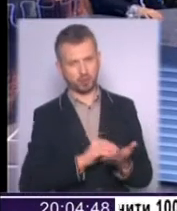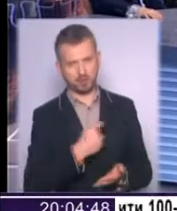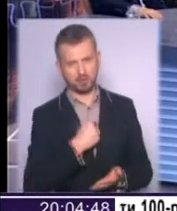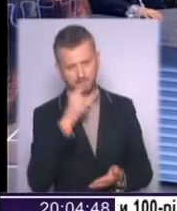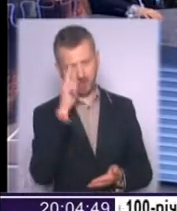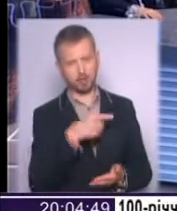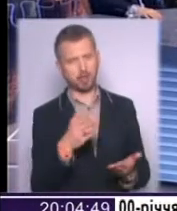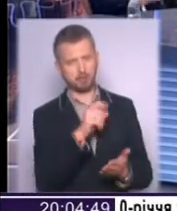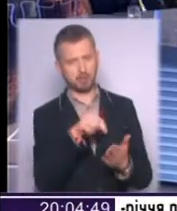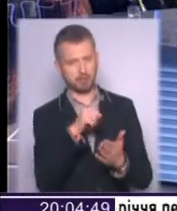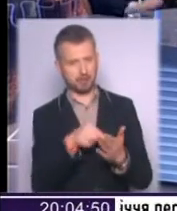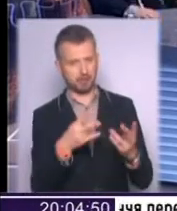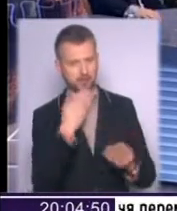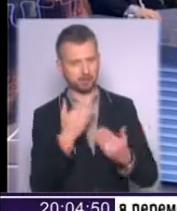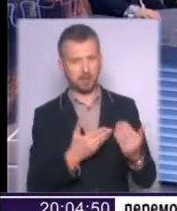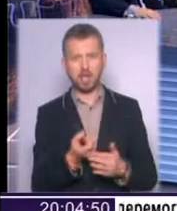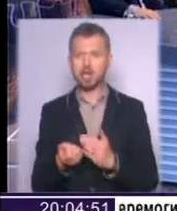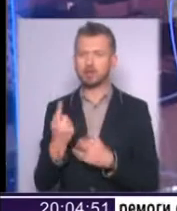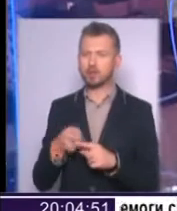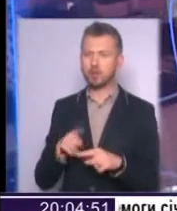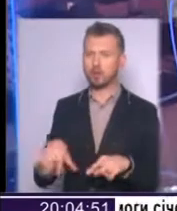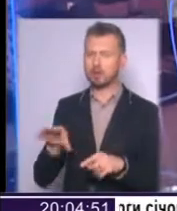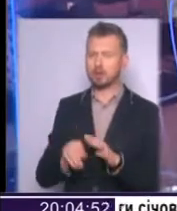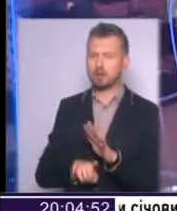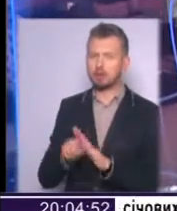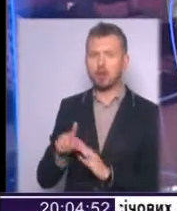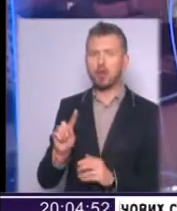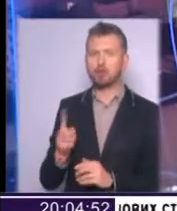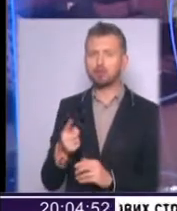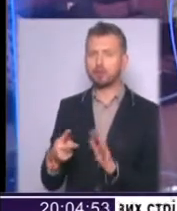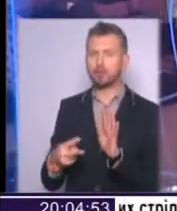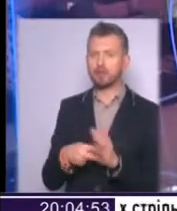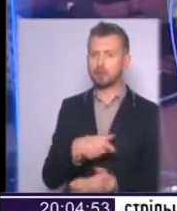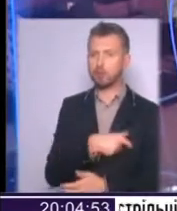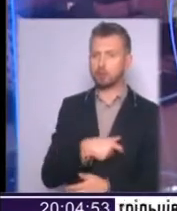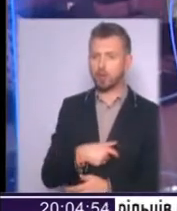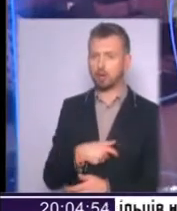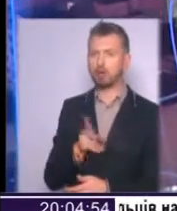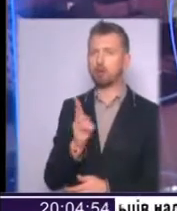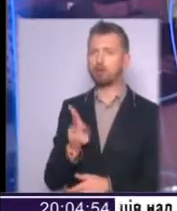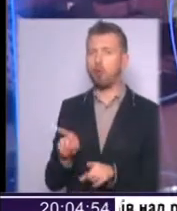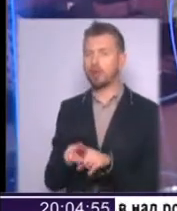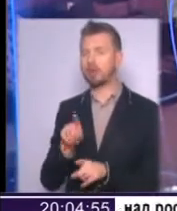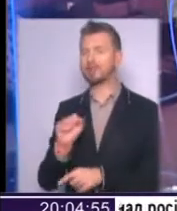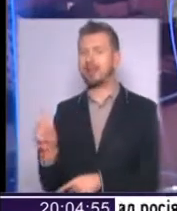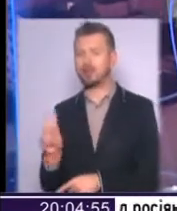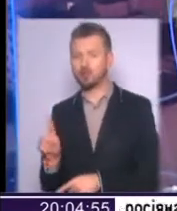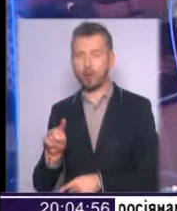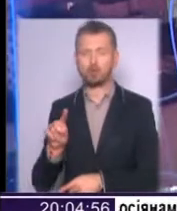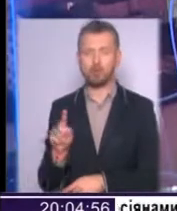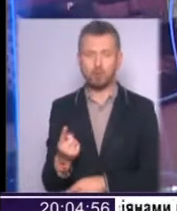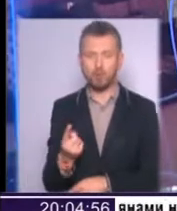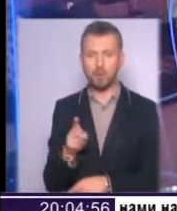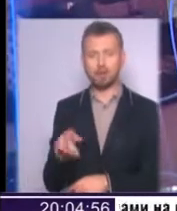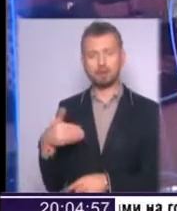знаю, які питання треба скажіть, задавати. Скажіть, звідки взагалі оце все пішло? Чому 7 депутатів? Хто вони такі? За що? І чому з